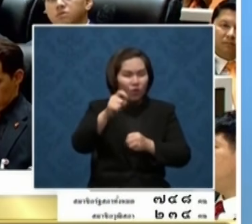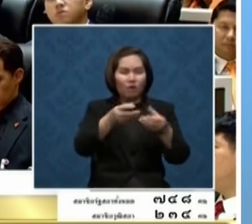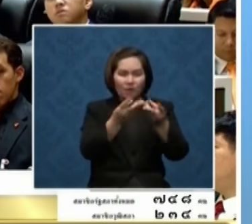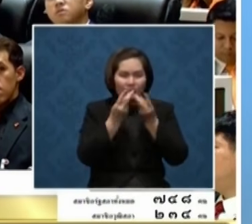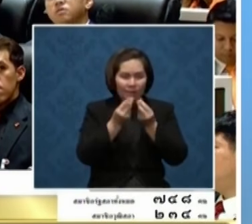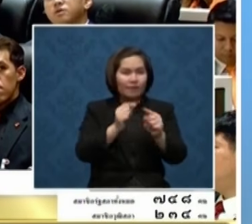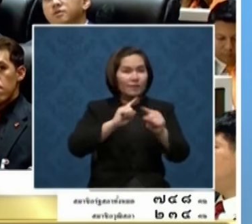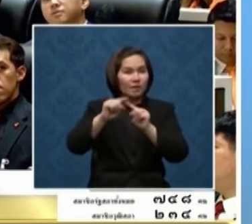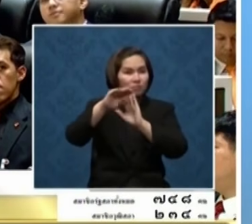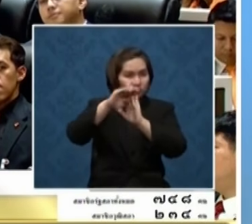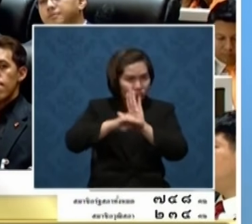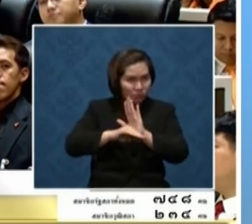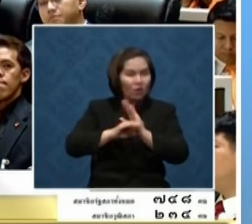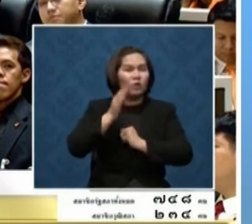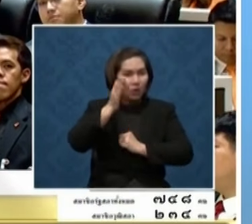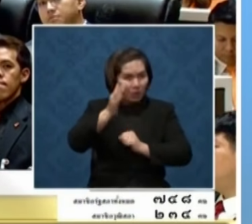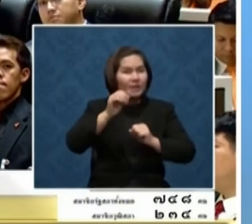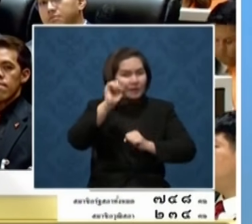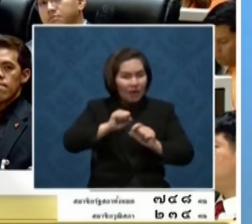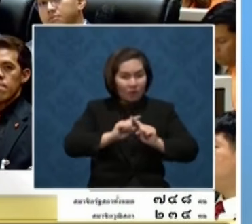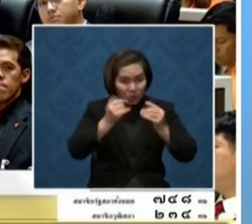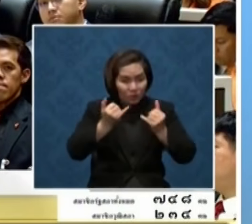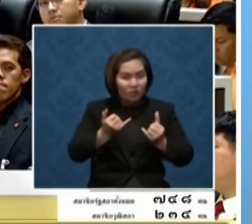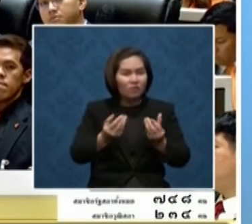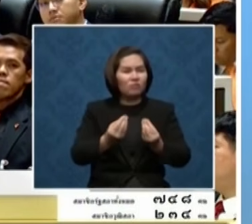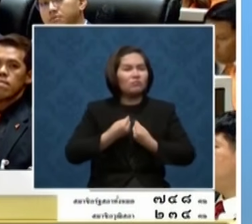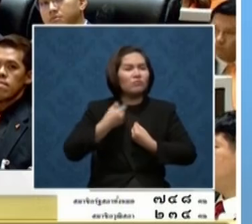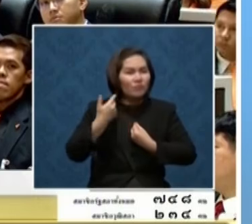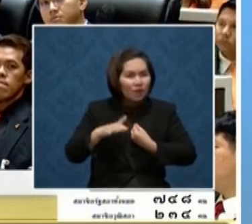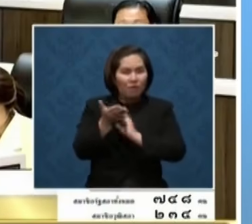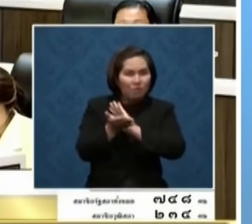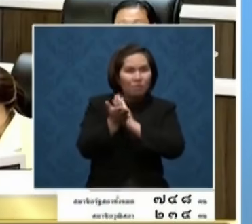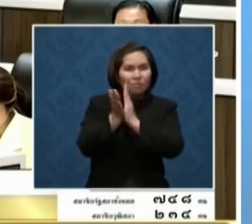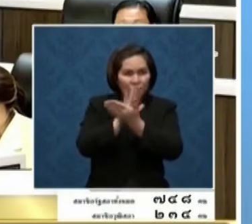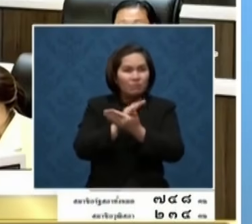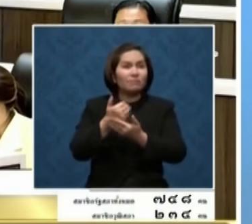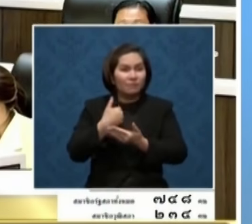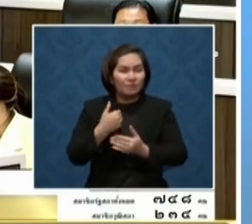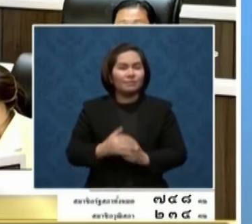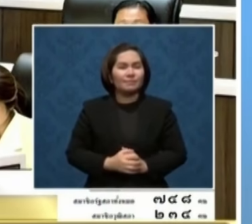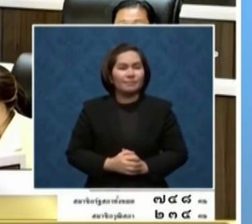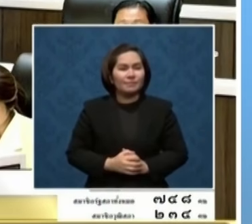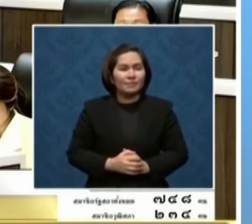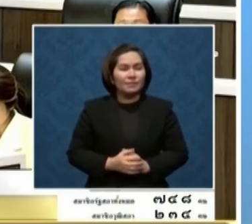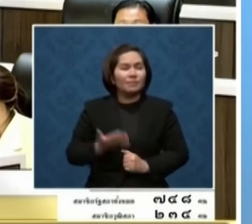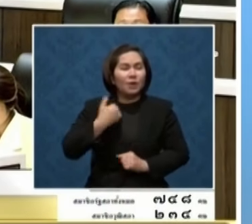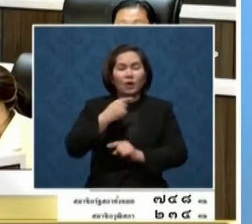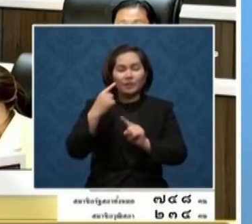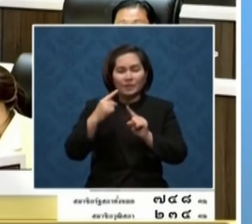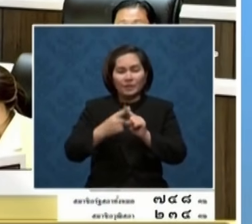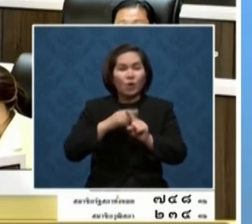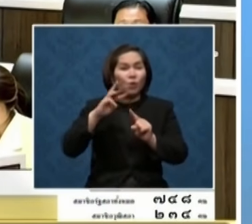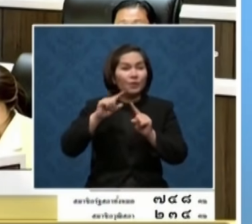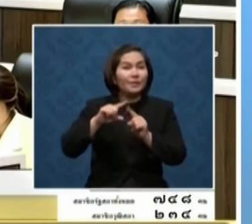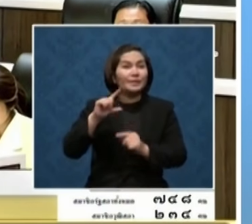ให้มันจุใจทางด้านของคุณวิโรจน์ลัคนาอดิศรไปเปิดคลิปเก่าของสว.สมชายแสวงการขออนุญ